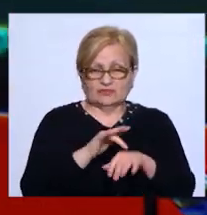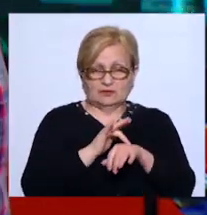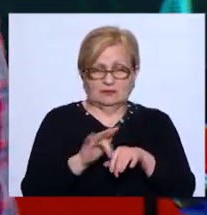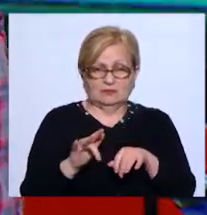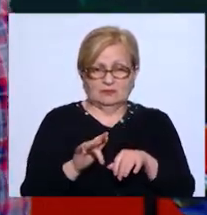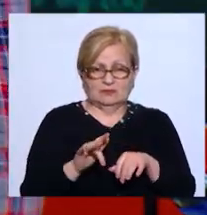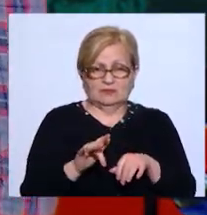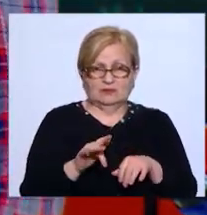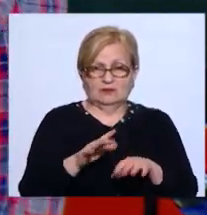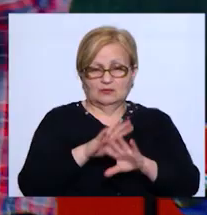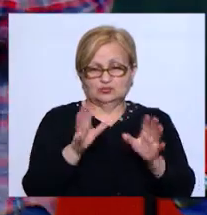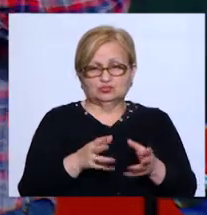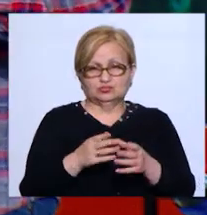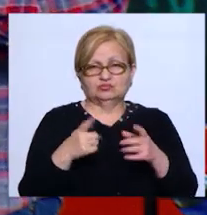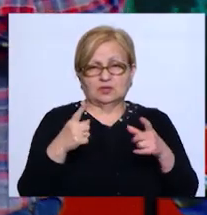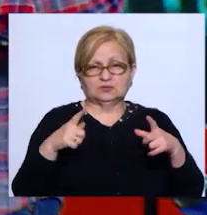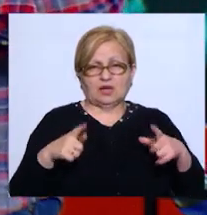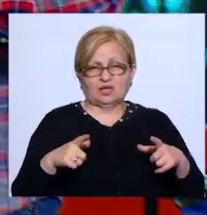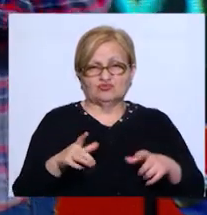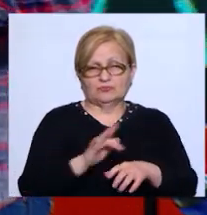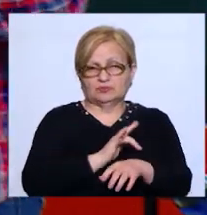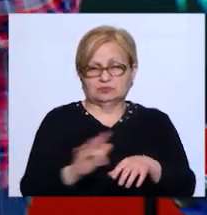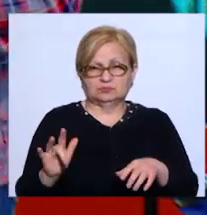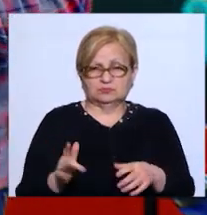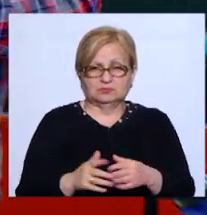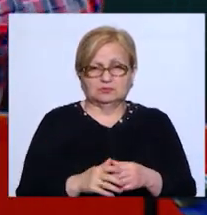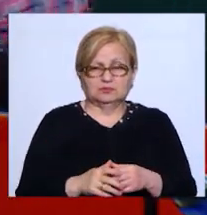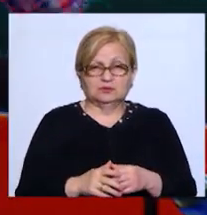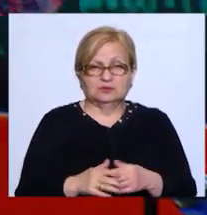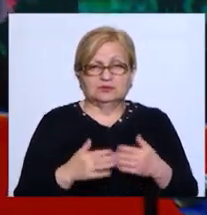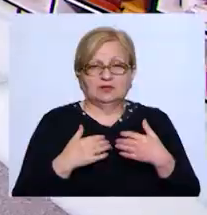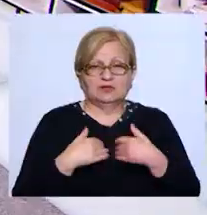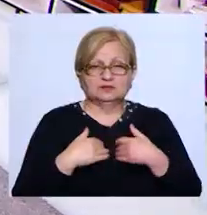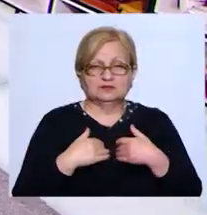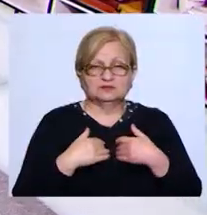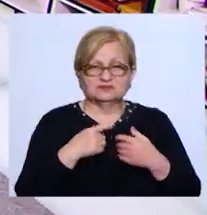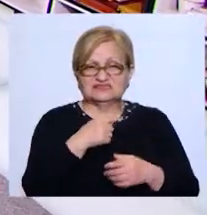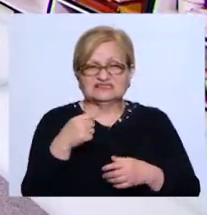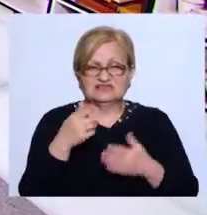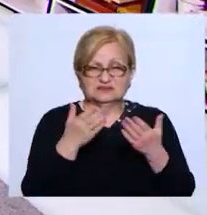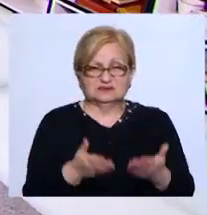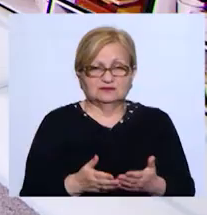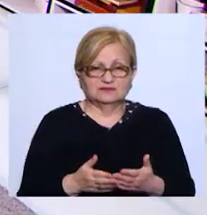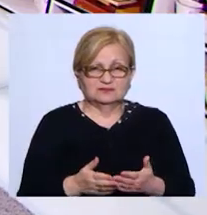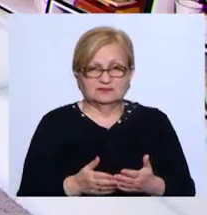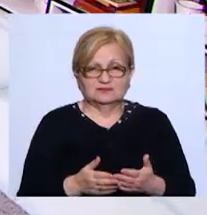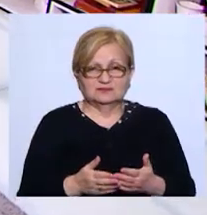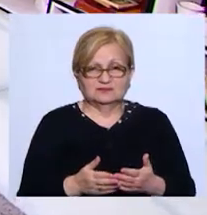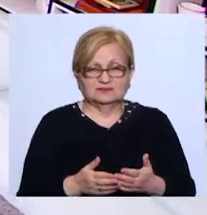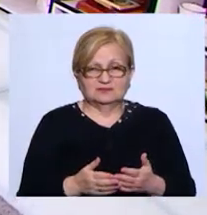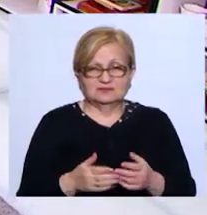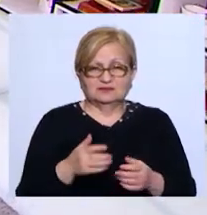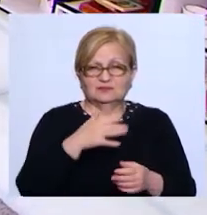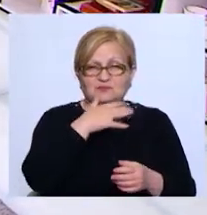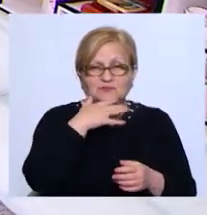აღებულია, მაშინ მე მთლიანი ხაჭაპური მაქვს აღებული. ესეც ჩვენი წილადები, რომელზეც როგორც გითხარით, ძალიან